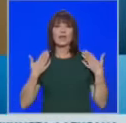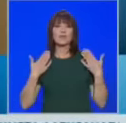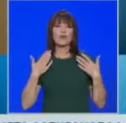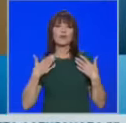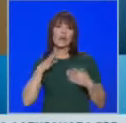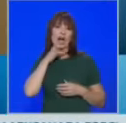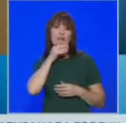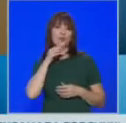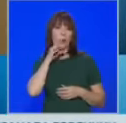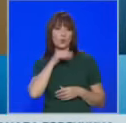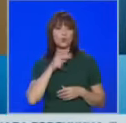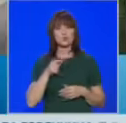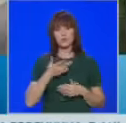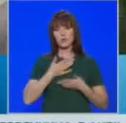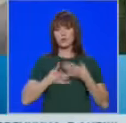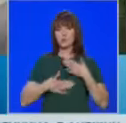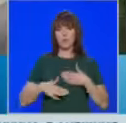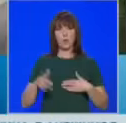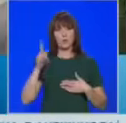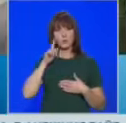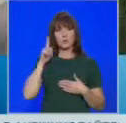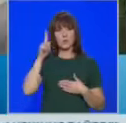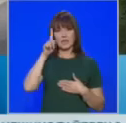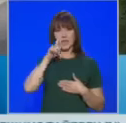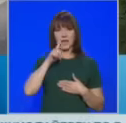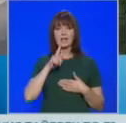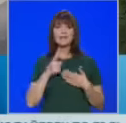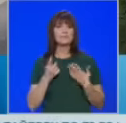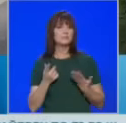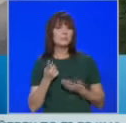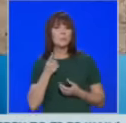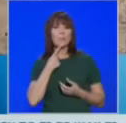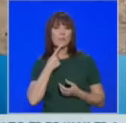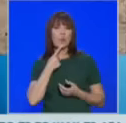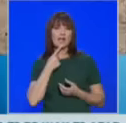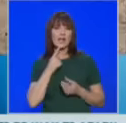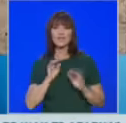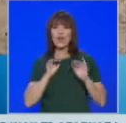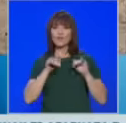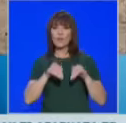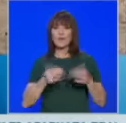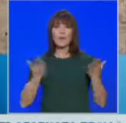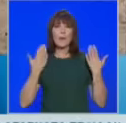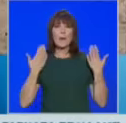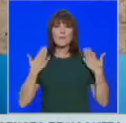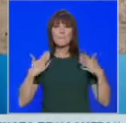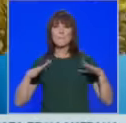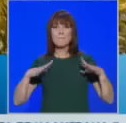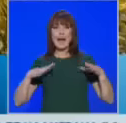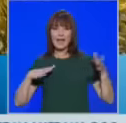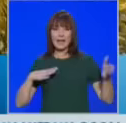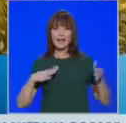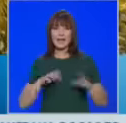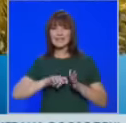Иначе сравнително спокойно беше тук през целия ден. От една страна, защото в понеделник дворецът и паркът към него са затворени